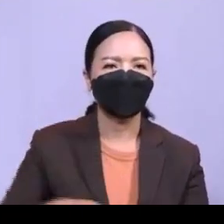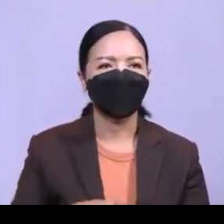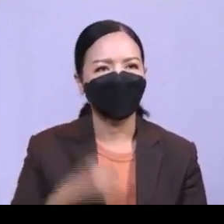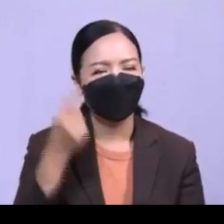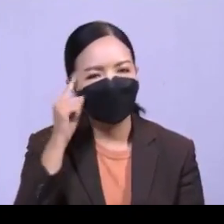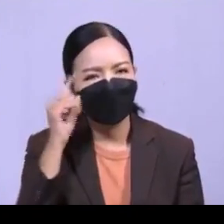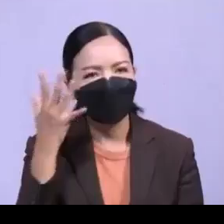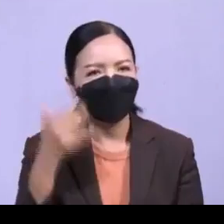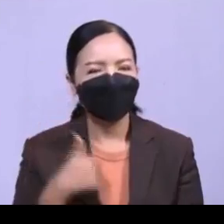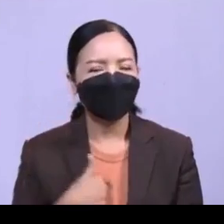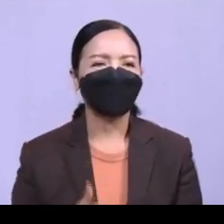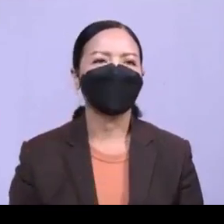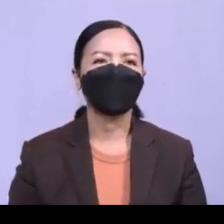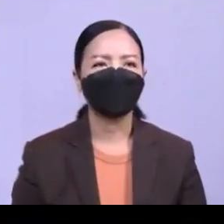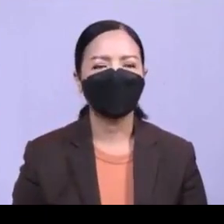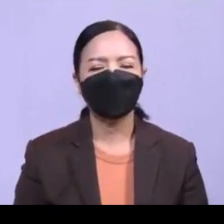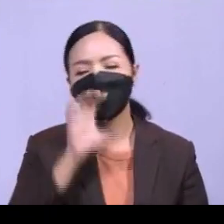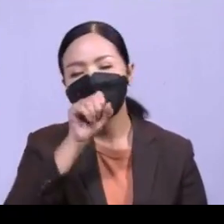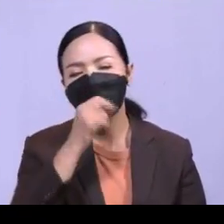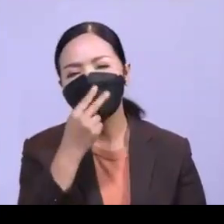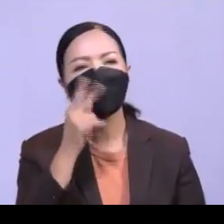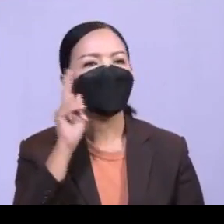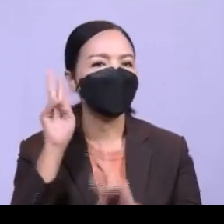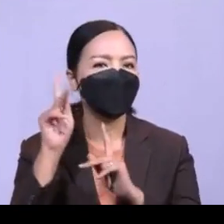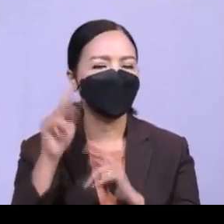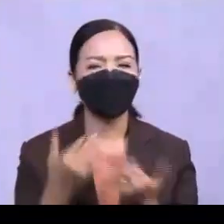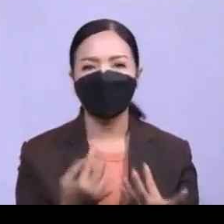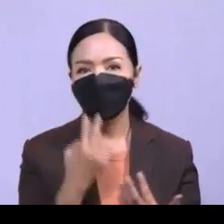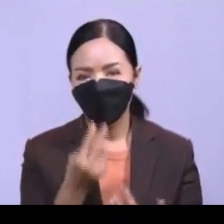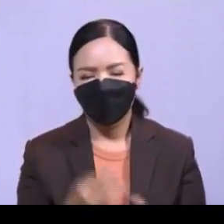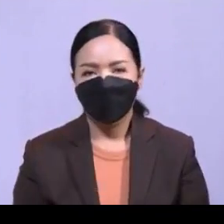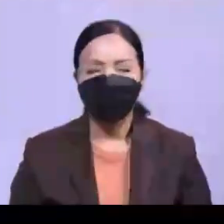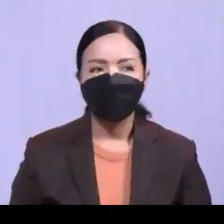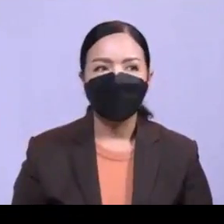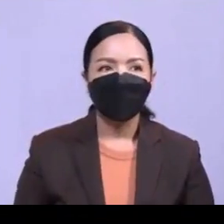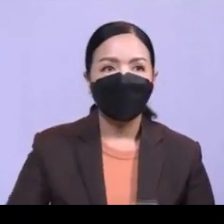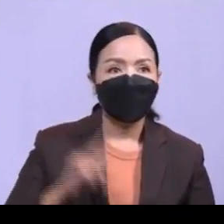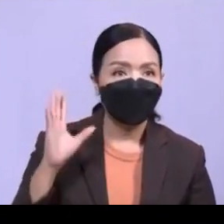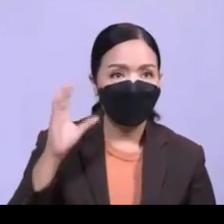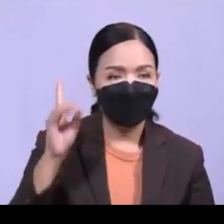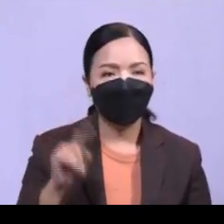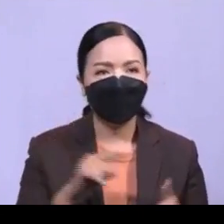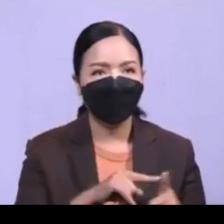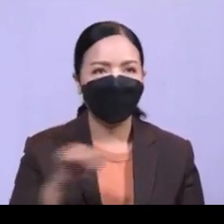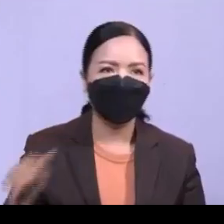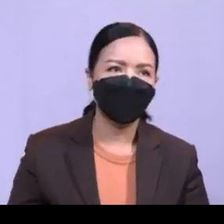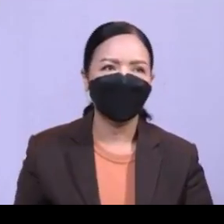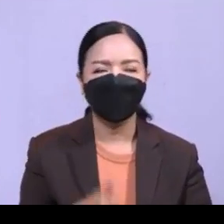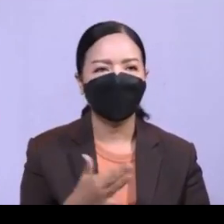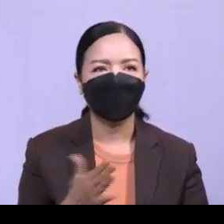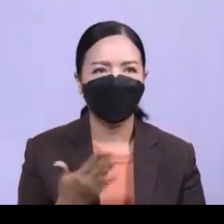ไรหรอกเออก็เดาๆจากข่าวนี่แหละ เดี๋ยวรอติดตามแล้วกันนะฮะเผื่อว่าพรุ่งนี้คุณจามอนอาจจะไม่ได้มาอ่านข่าวเพ